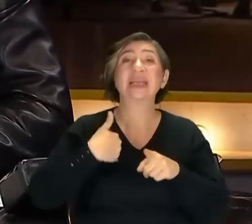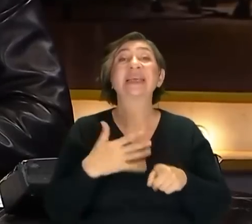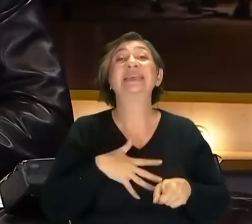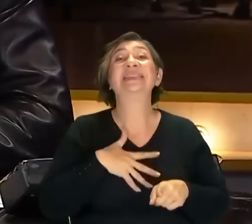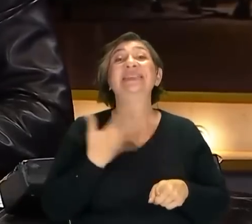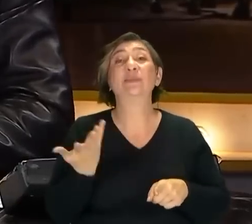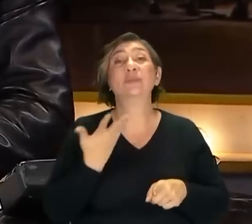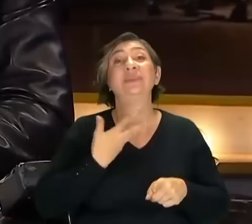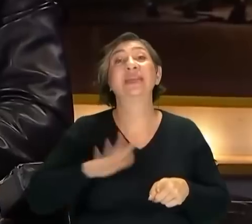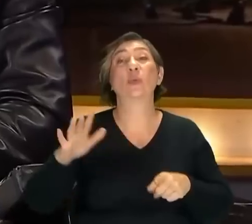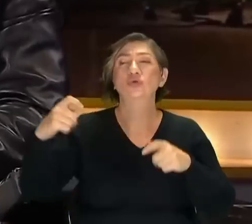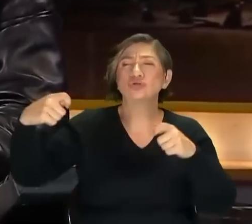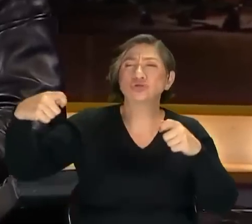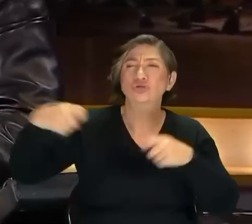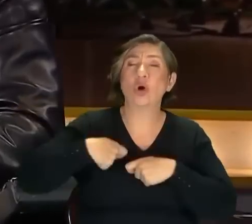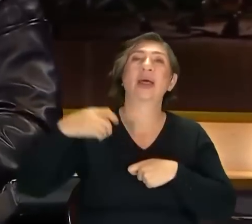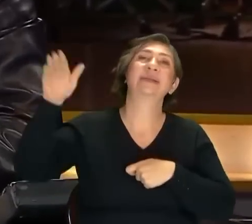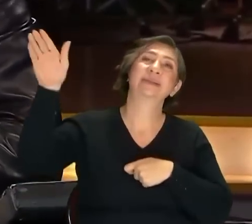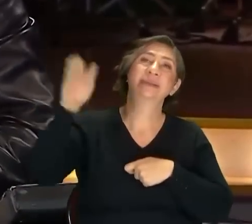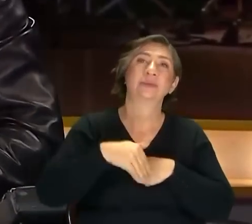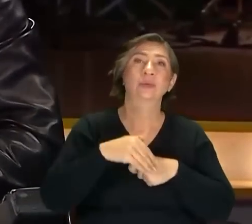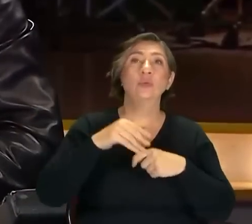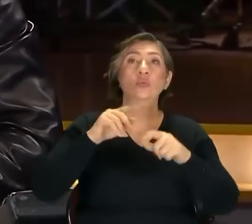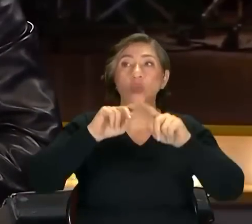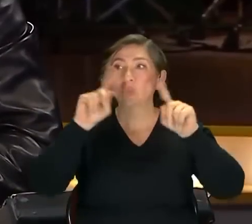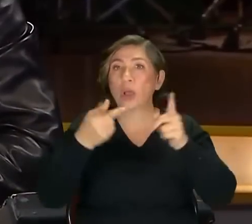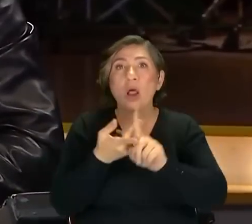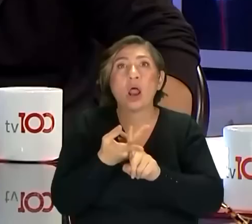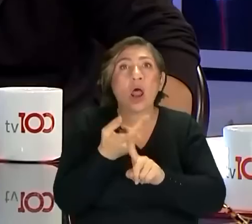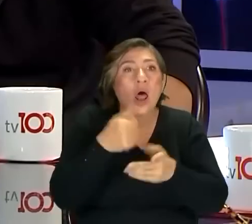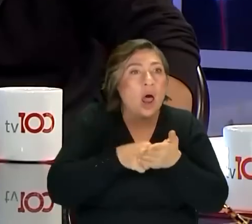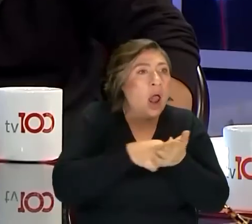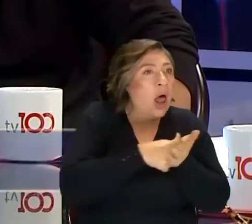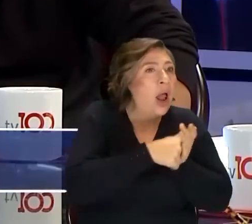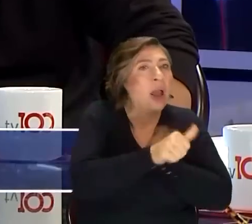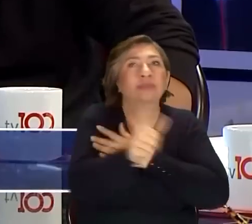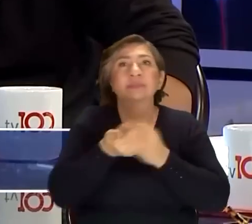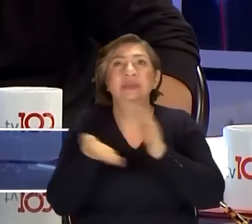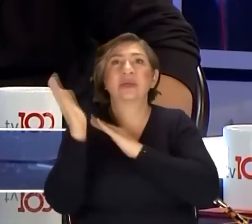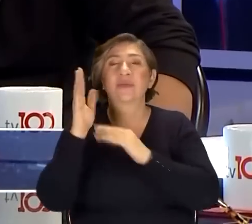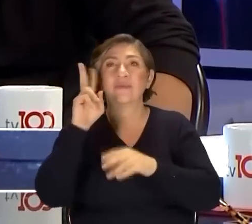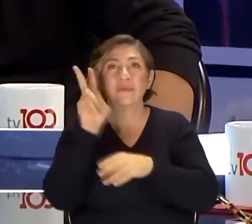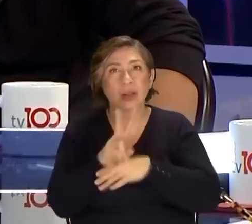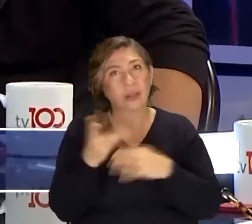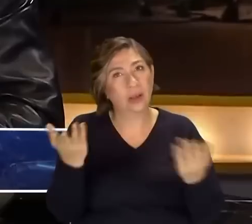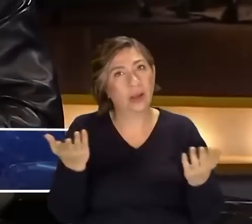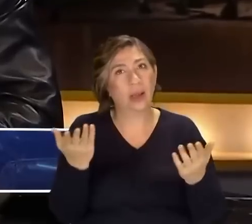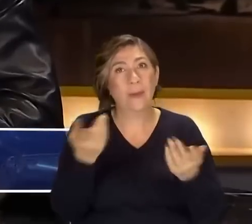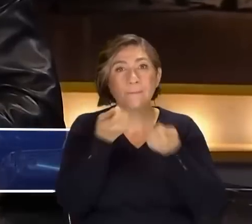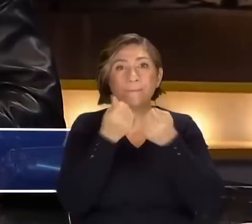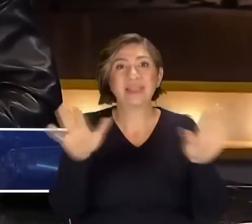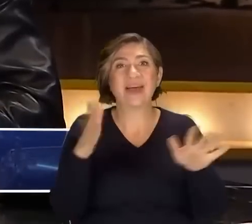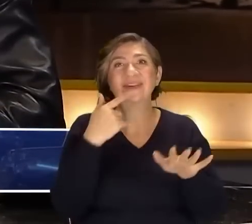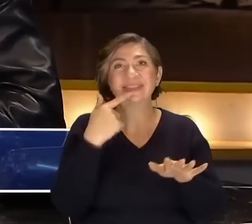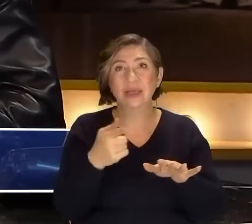dedim, sevmiyorum dedim. Zorladılar, çağırdık abi. Dükkanı soyup gittiler biliyor musun? Oh, nasıl ya? Yemin ediyorum ya. Yani